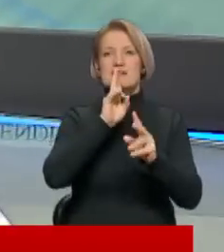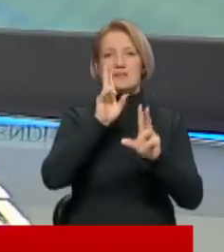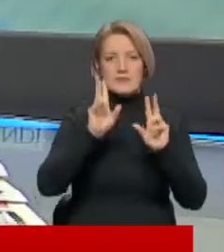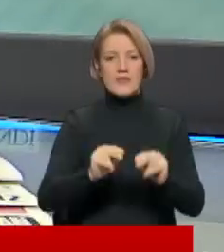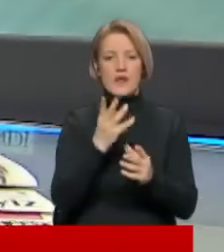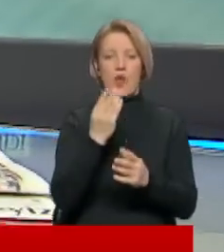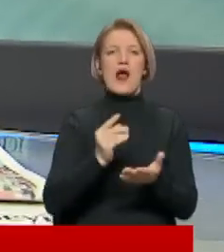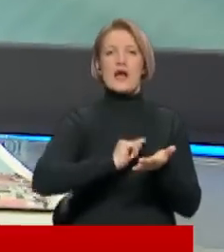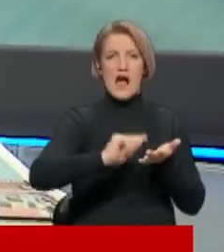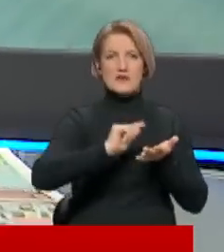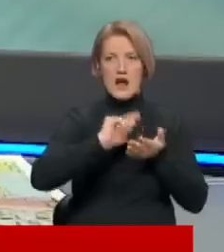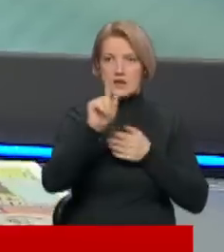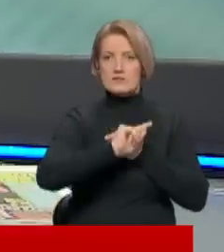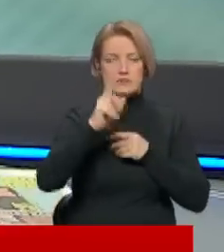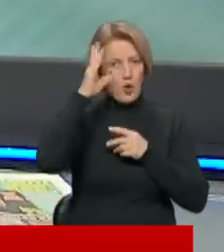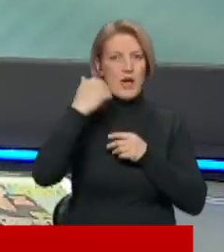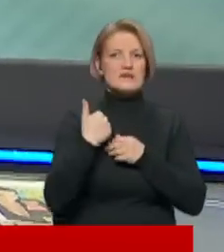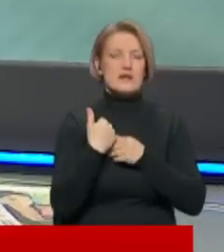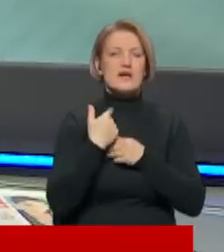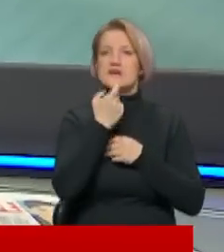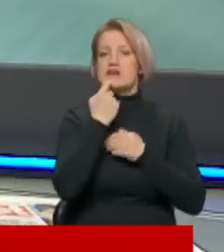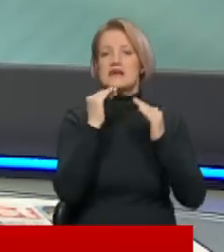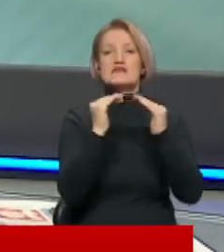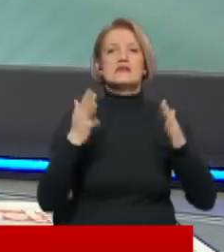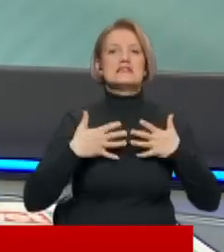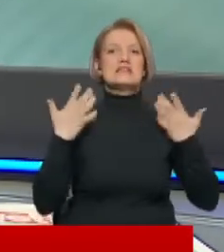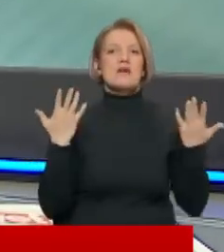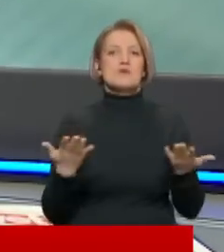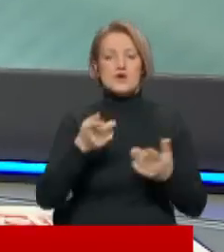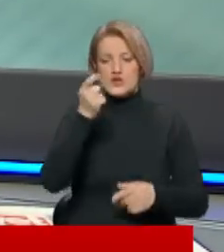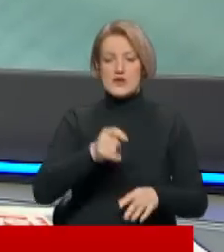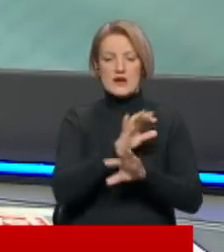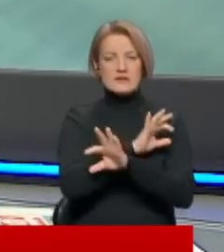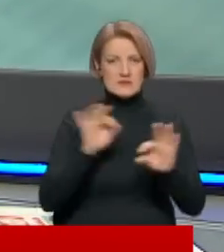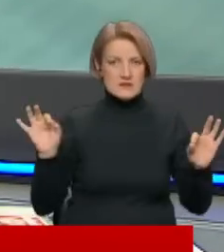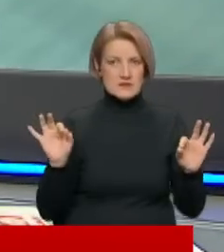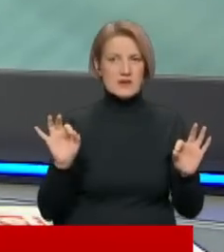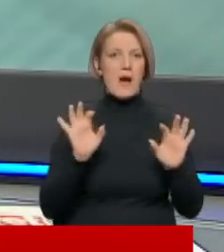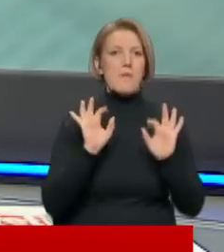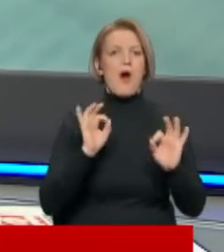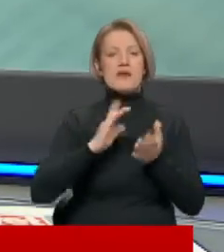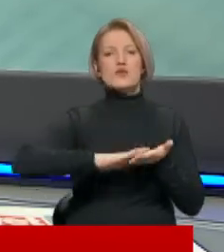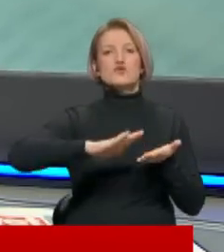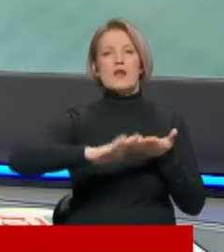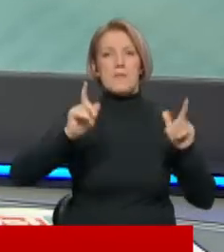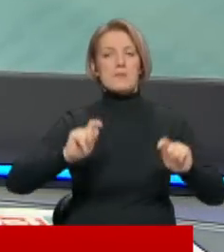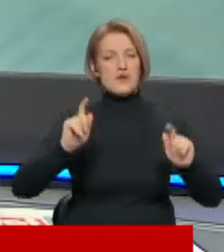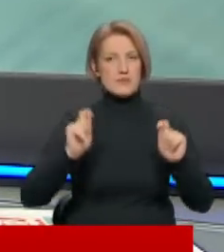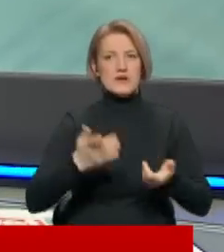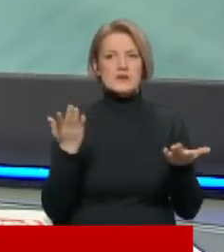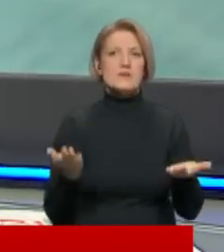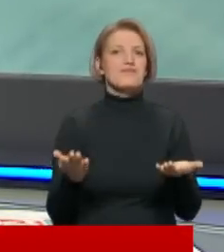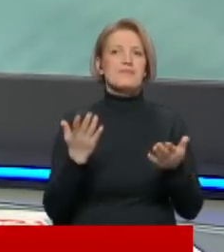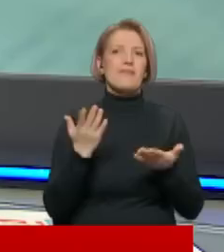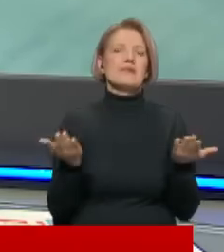yazsalar da öğrensek yaş sınırı istenmiyor şartsız şartsız böyle bir düzenleme yapacaksanız yapın